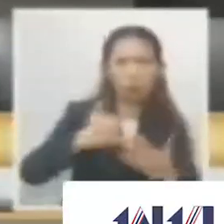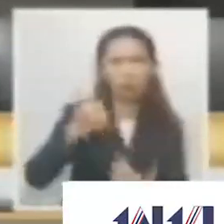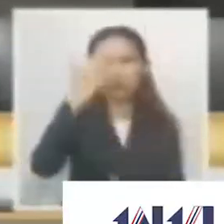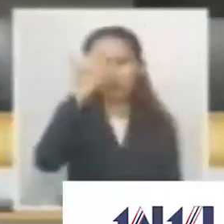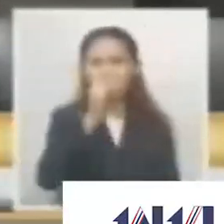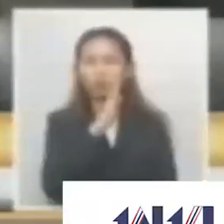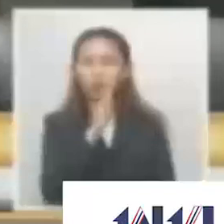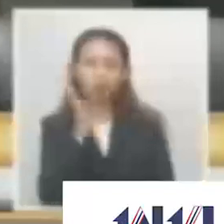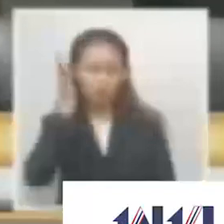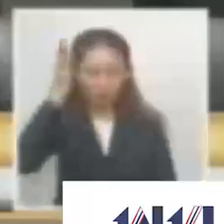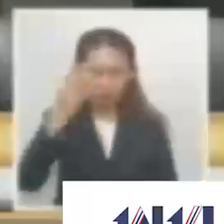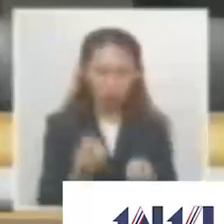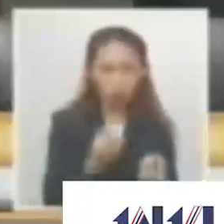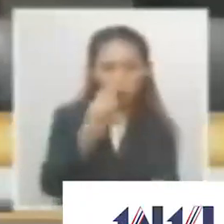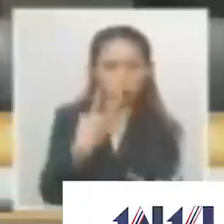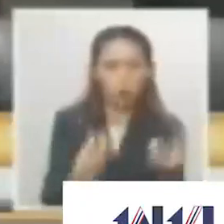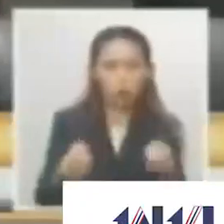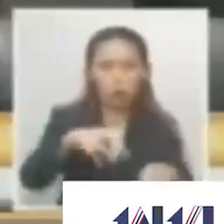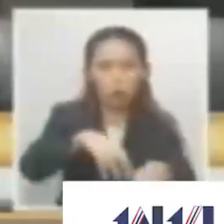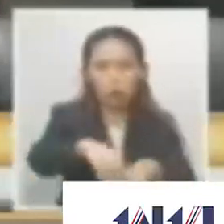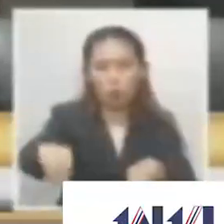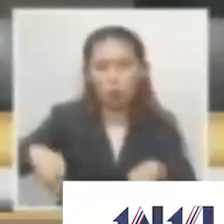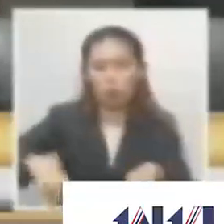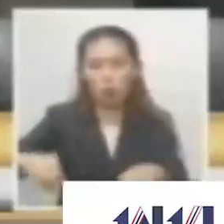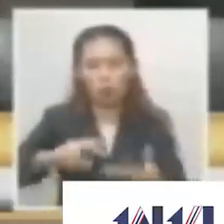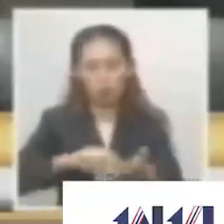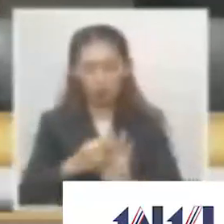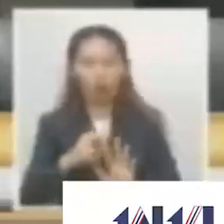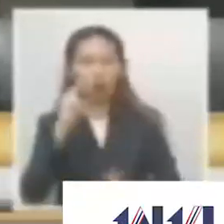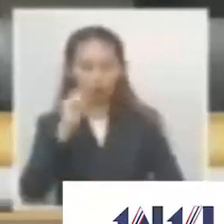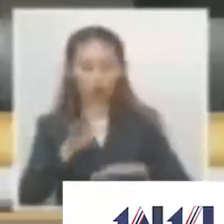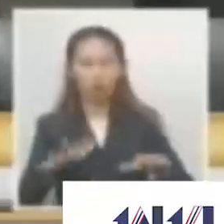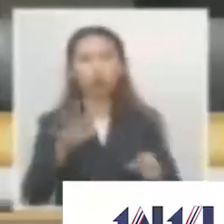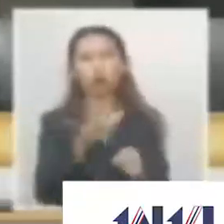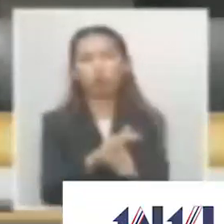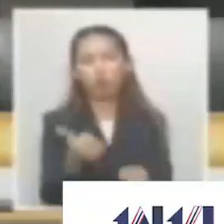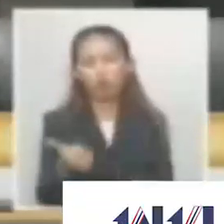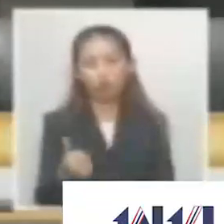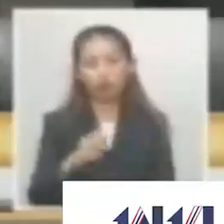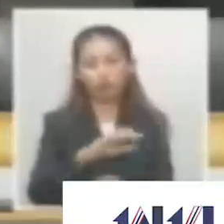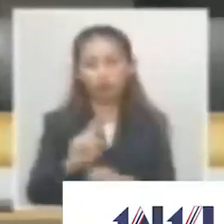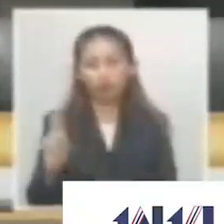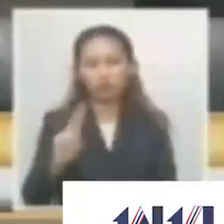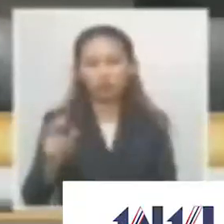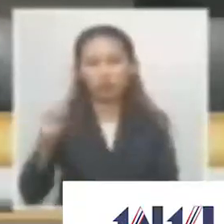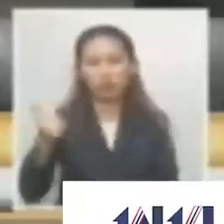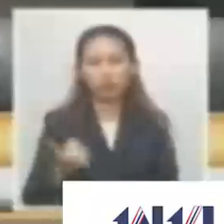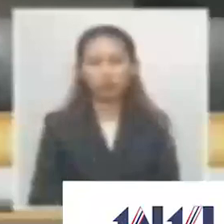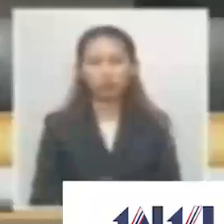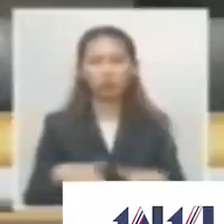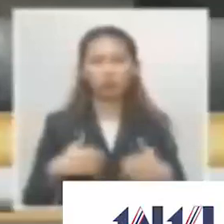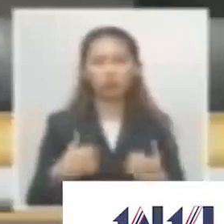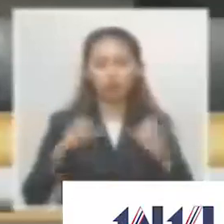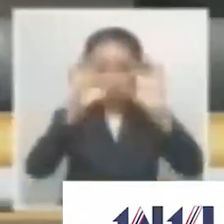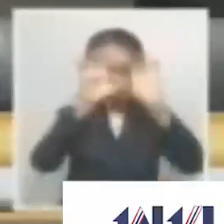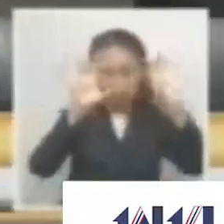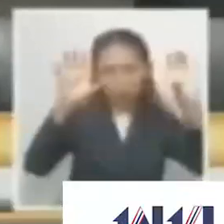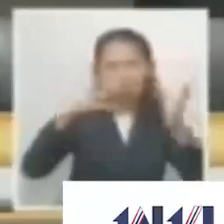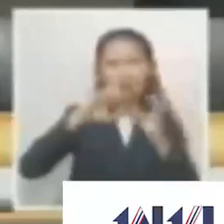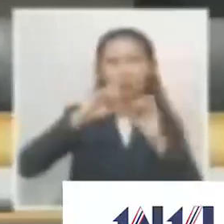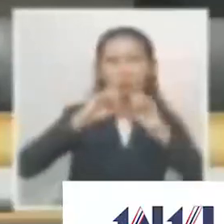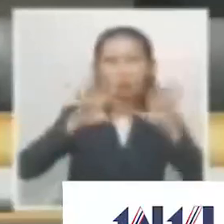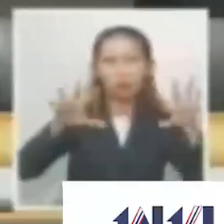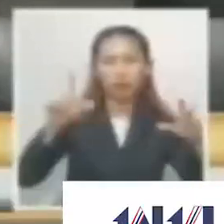จวันนี้งงครับมีข่าวว่าทางรัฐบาลเองนะครับประกาศว่าประกันราคาข้าวไว้นะ